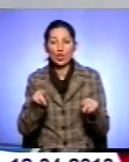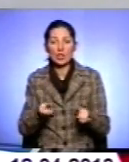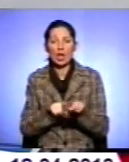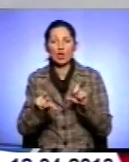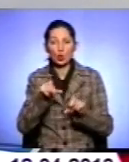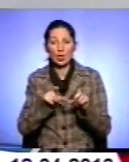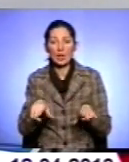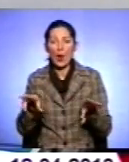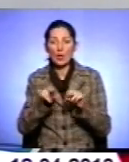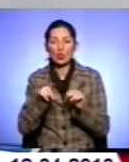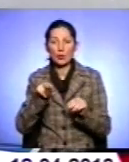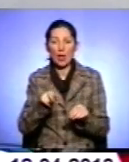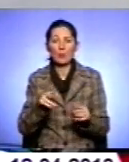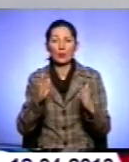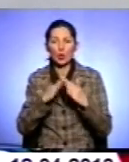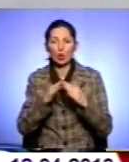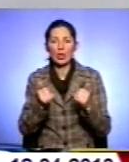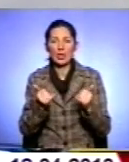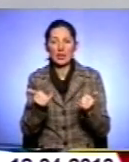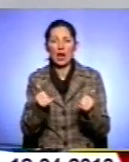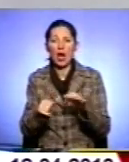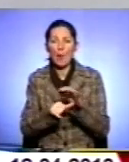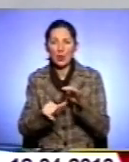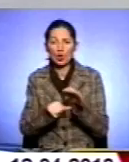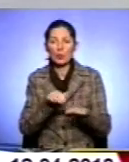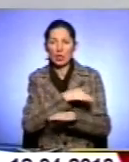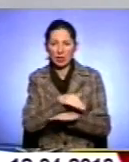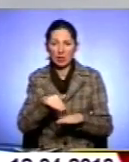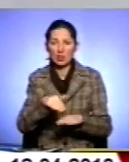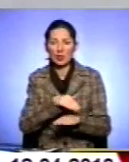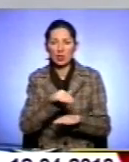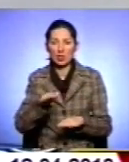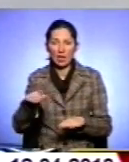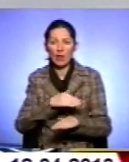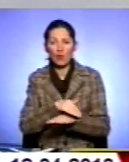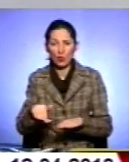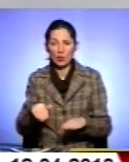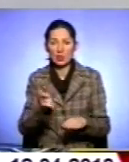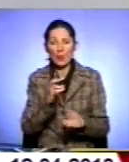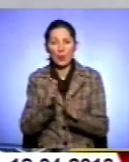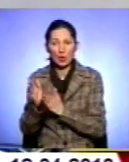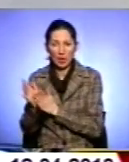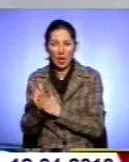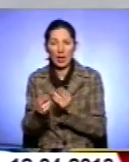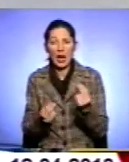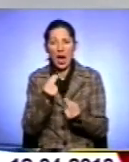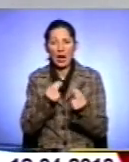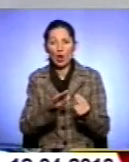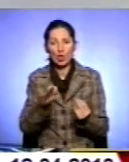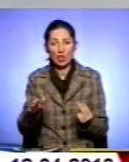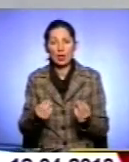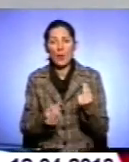притулки для дітей вулиці, йдемо в бібліотеки дитячі, де вони з дітками різного віку грають різноманітні ігри,